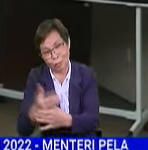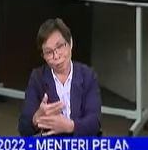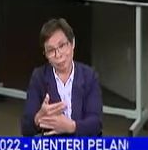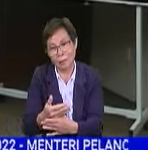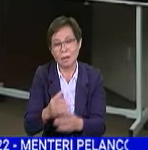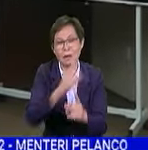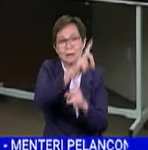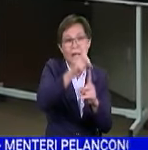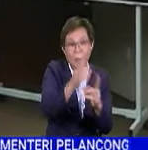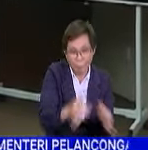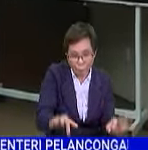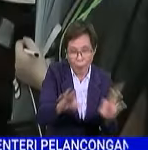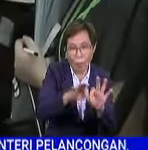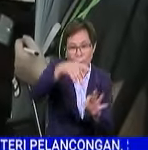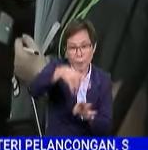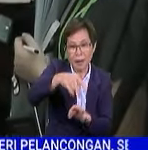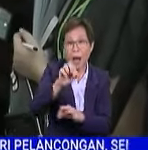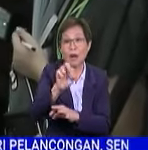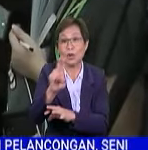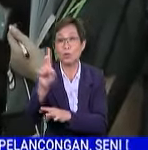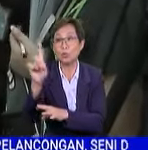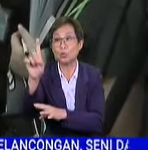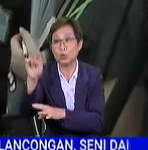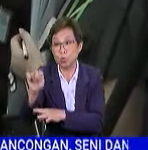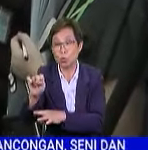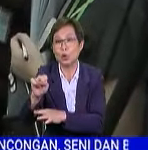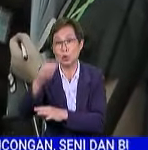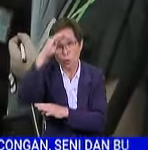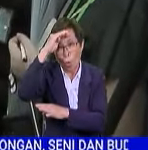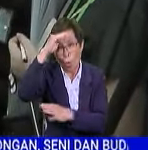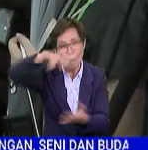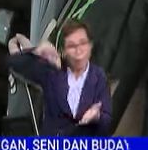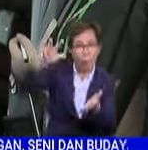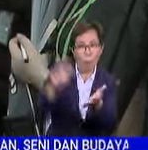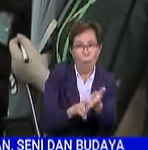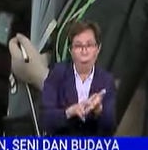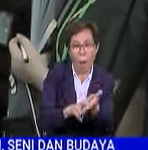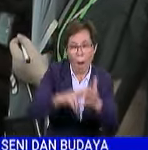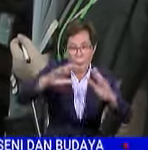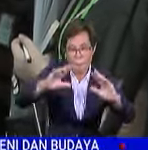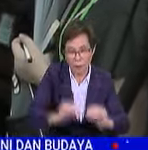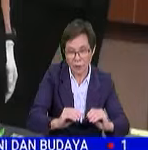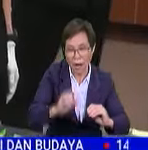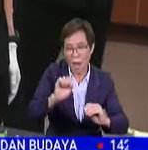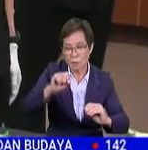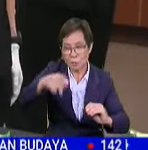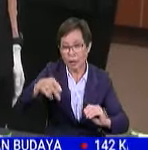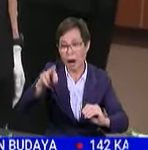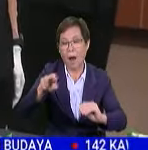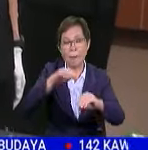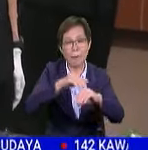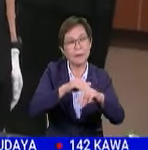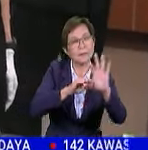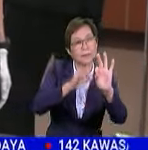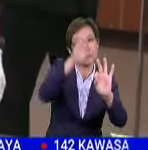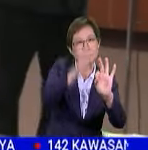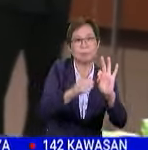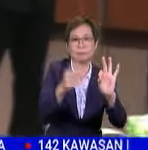Tarikh penting PRU Dun Johor bakal ditetapkan dalam mesyuarat Suruhanjaya Pilihan Raya pada 9 Februari